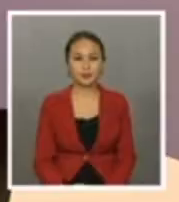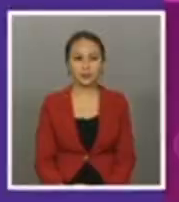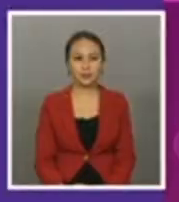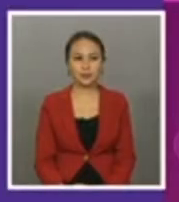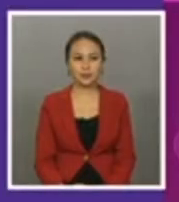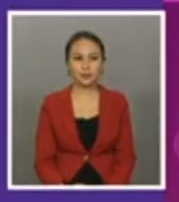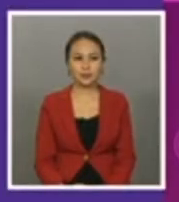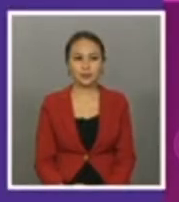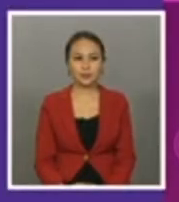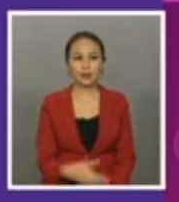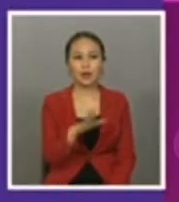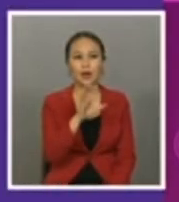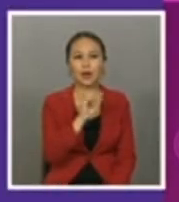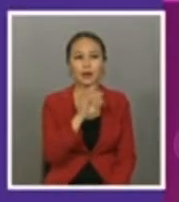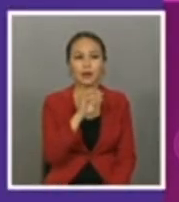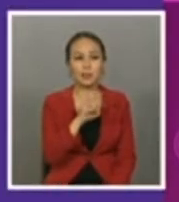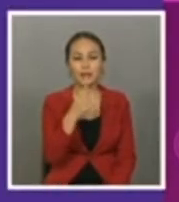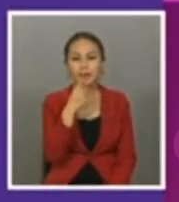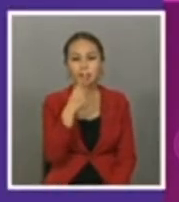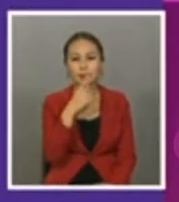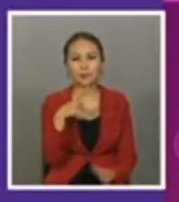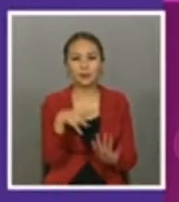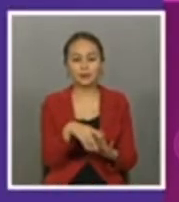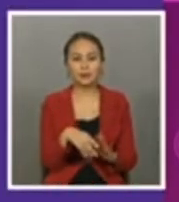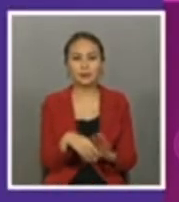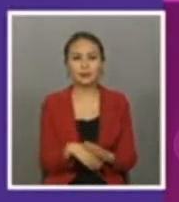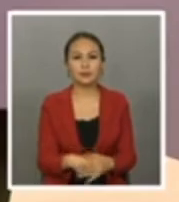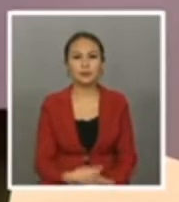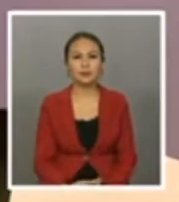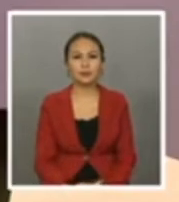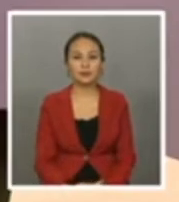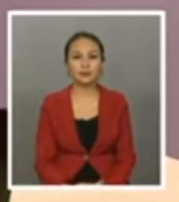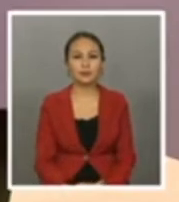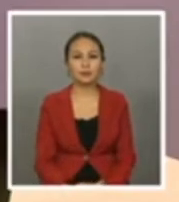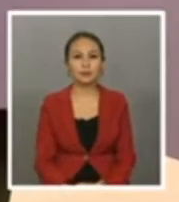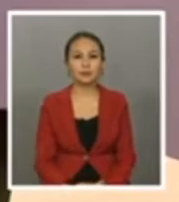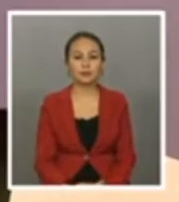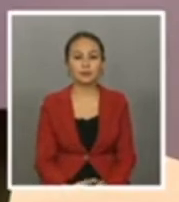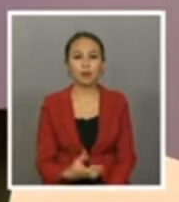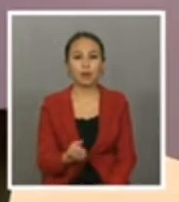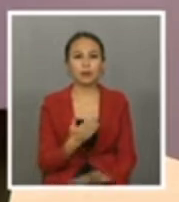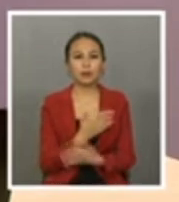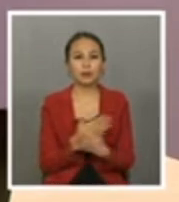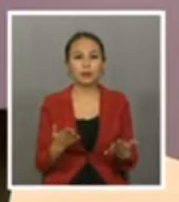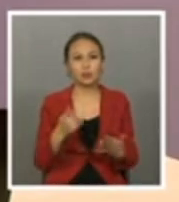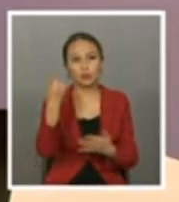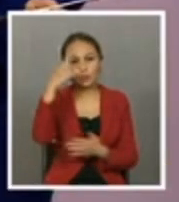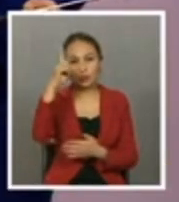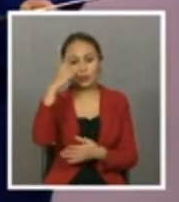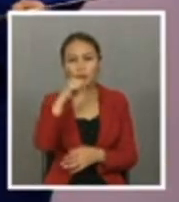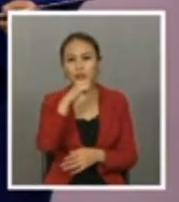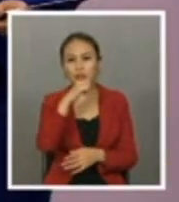Сабақ сөзі араб тілінен енген. Ал енді балалар, жұмбақты шешіп көріңдер.